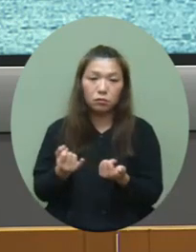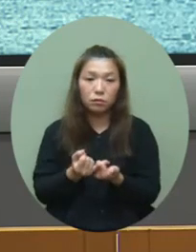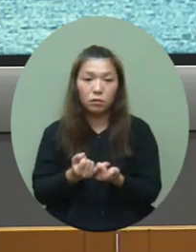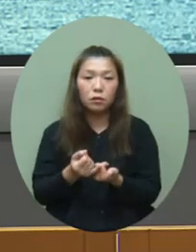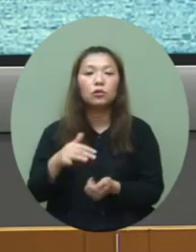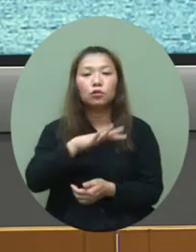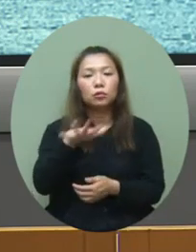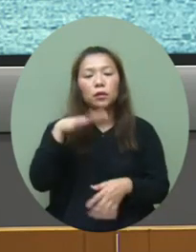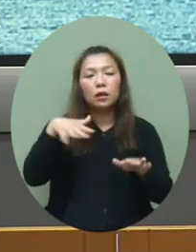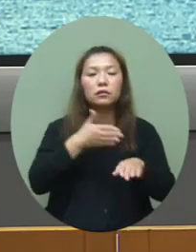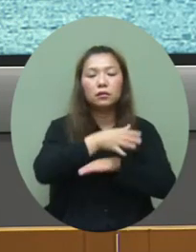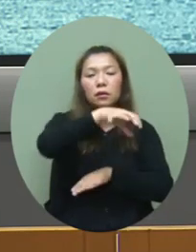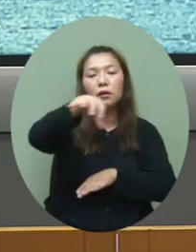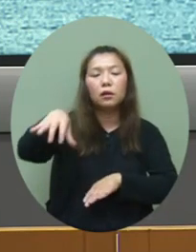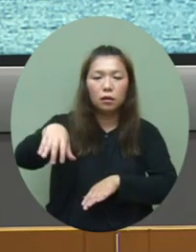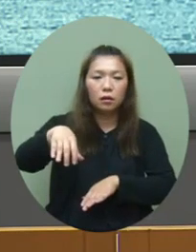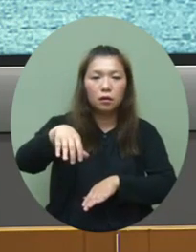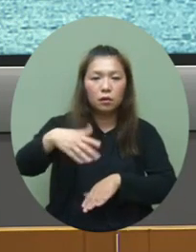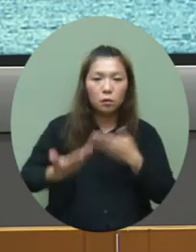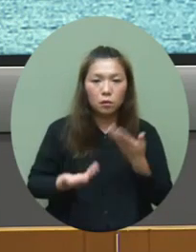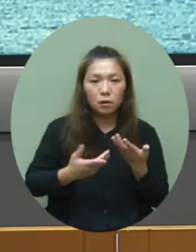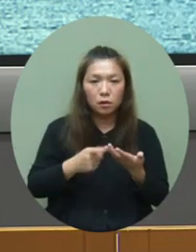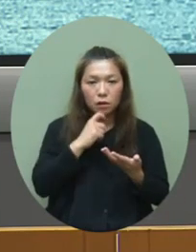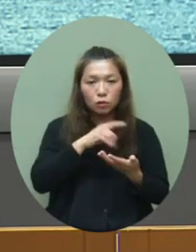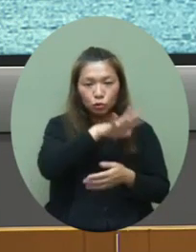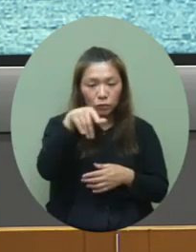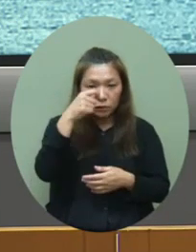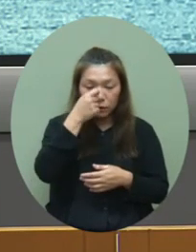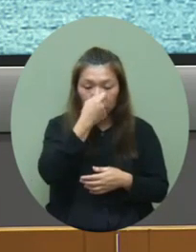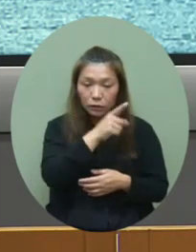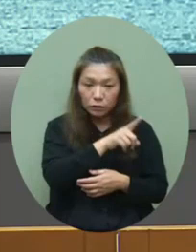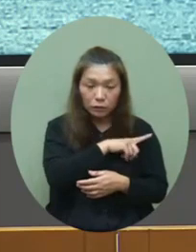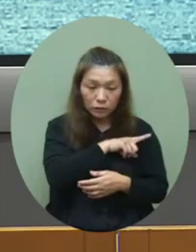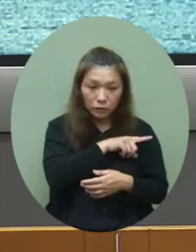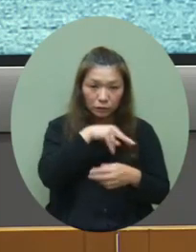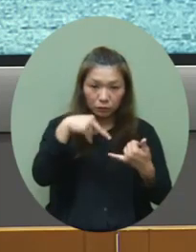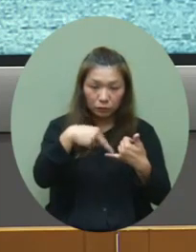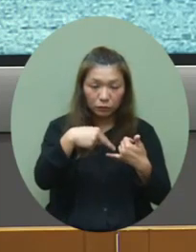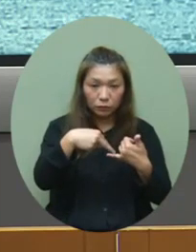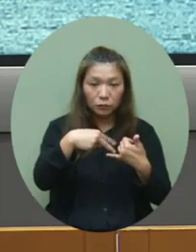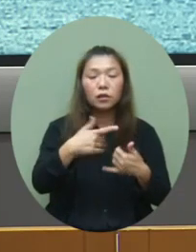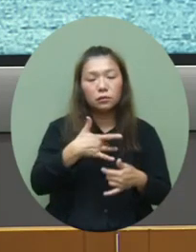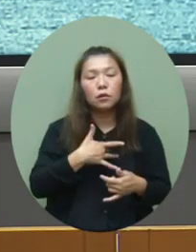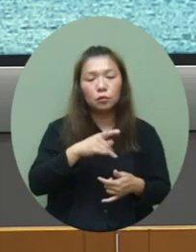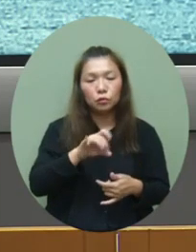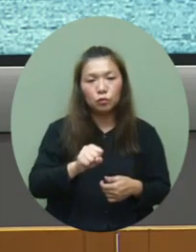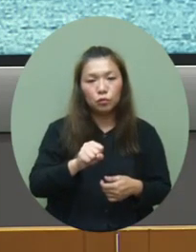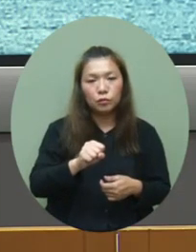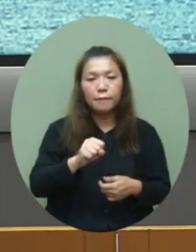為全部都係嚟自社區啦。咁所以佢哋大家一齊做嗰個快速檢測咧，就都係一個有效同